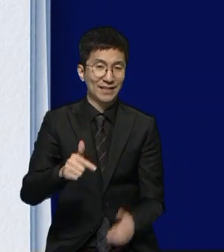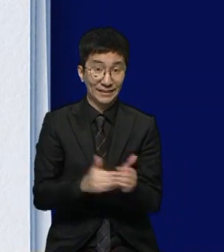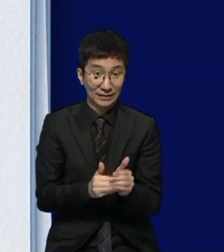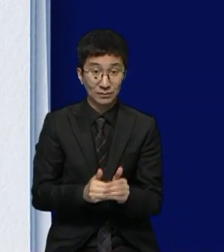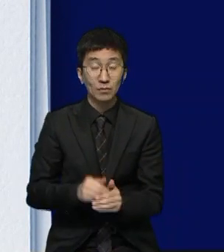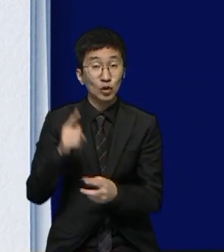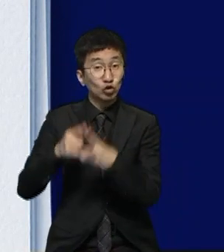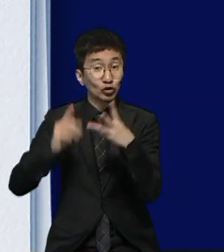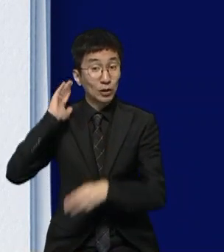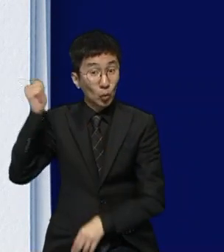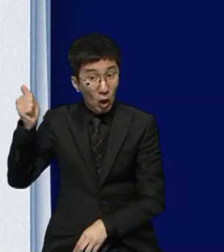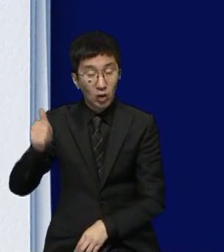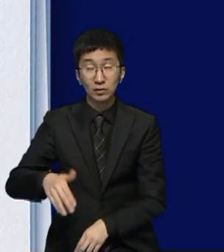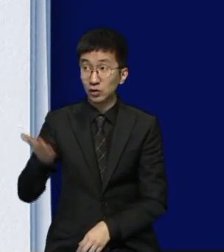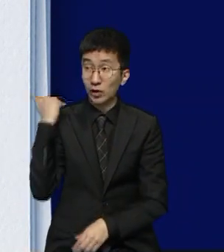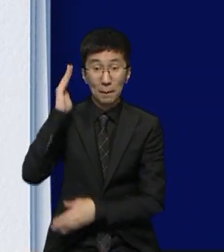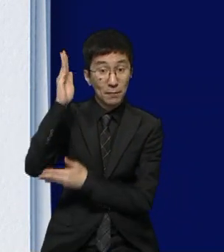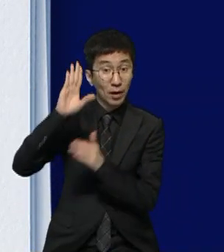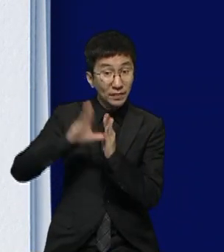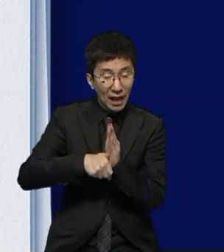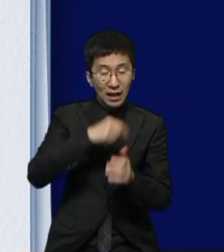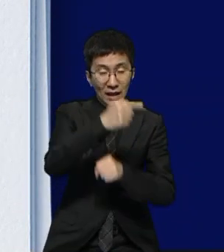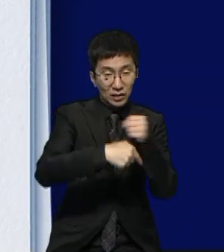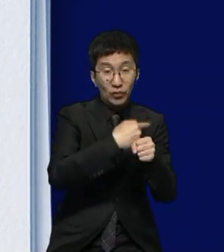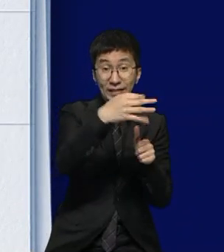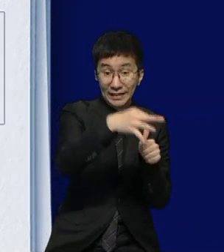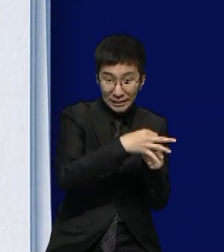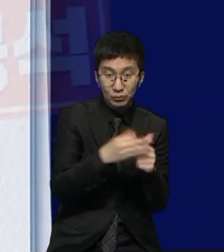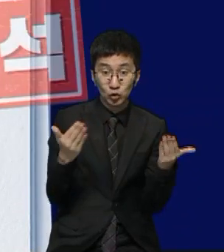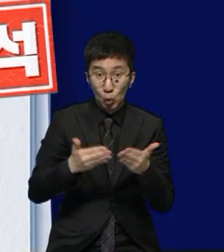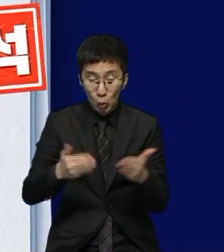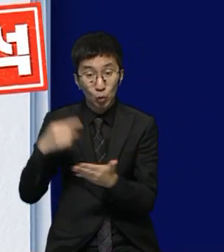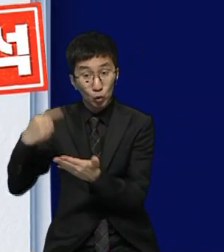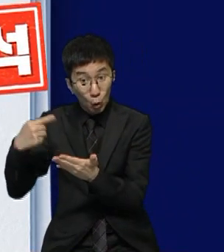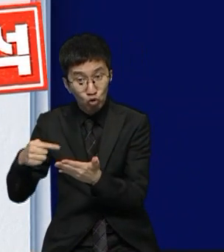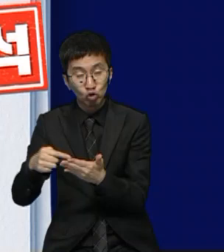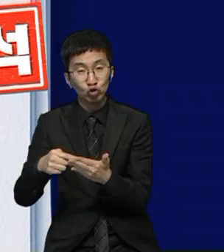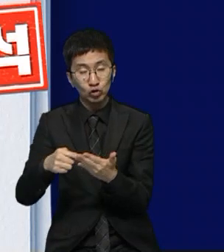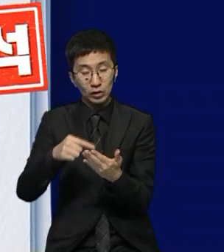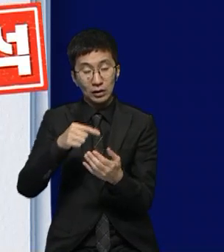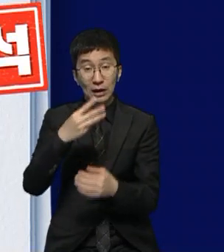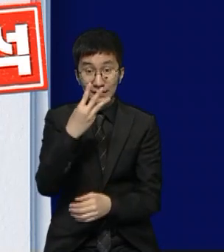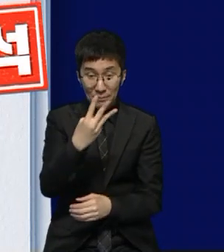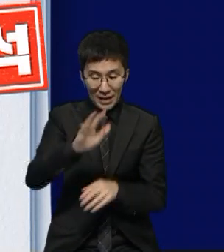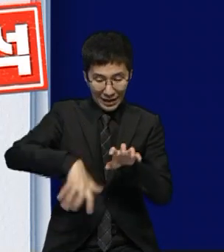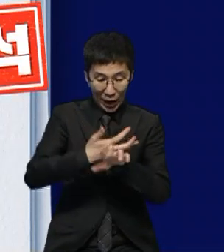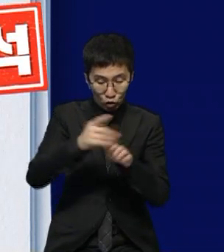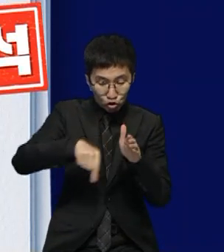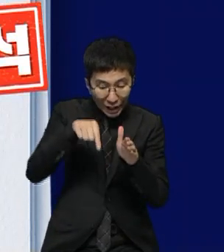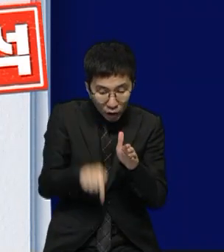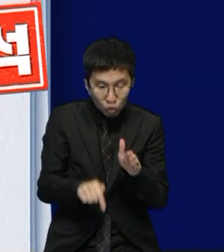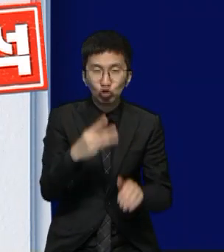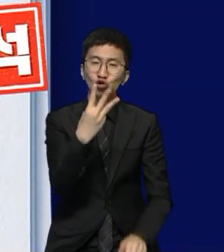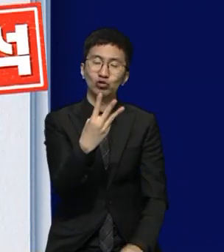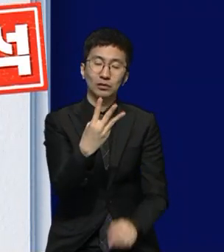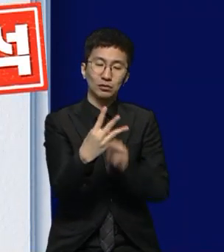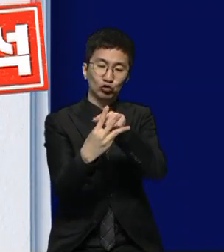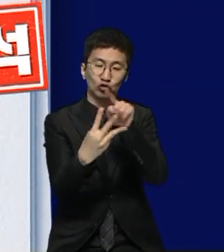* 대통령이 국회 시정연설에서 밝힌 연극 노동 교육 3대 개혁 가운데 2분야의 수장이 공석인 만큼